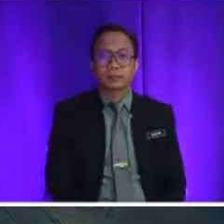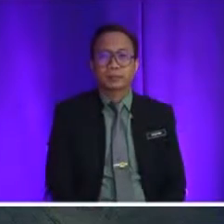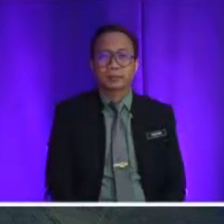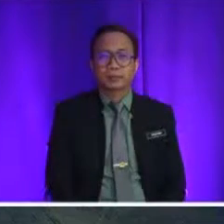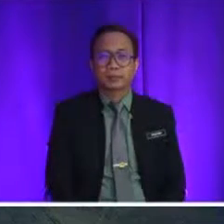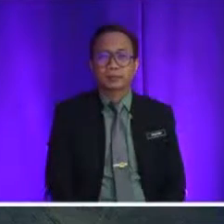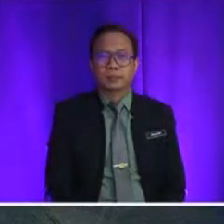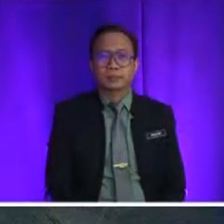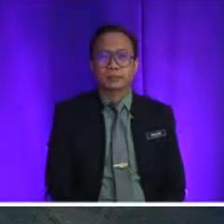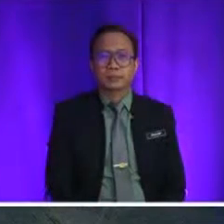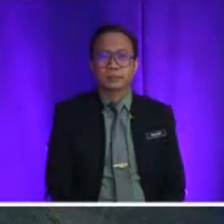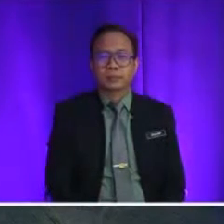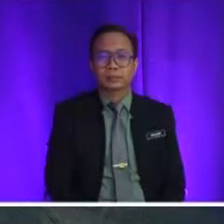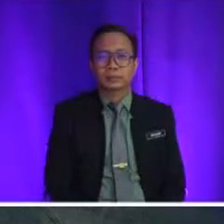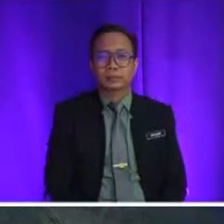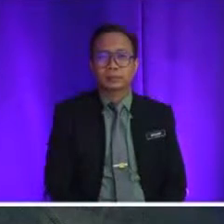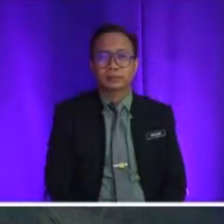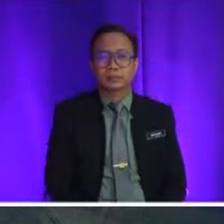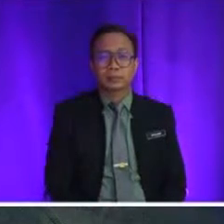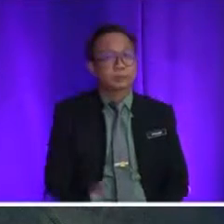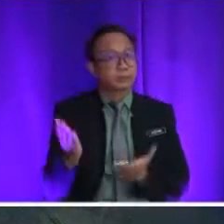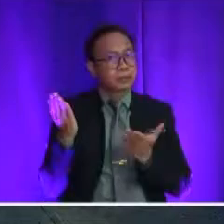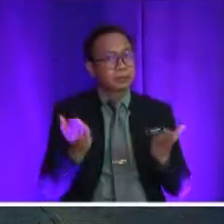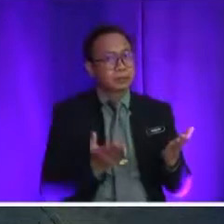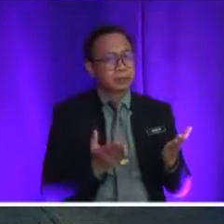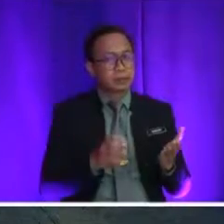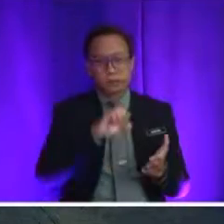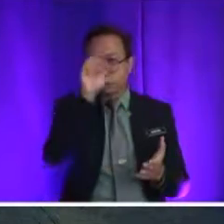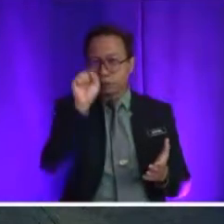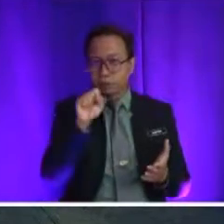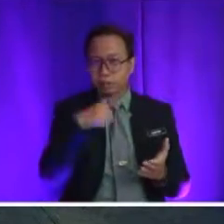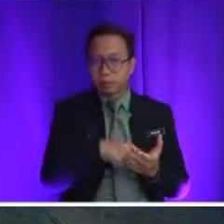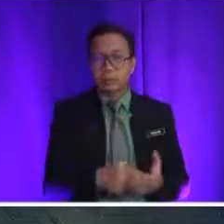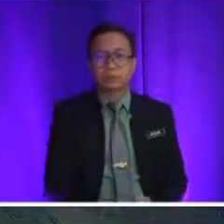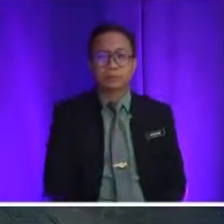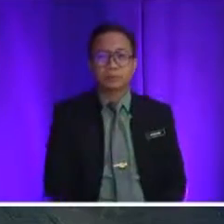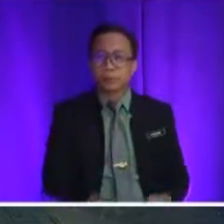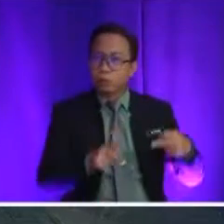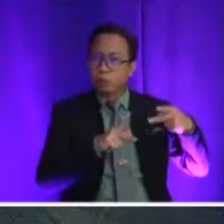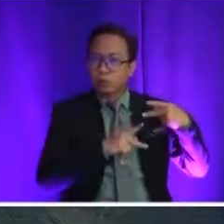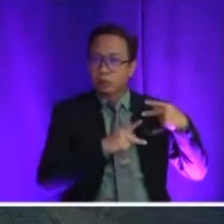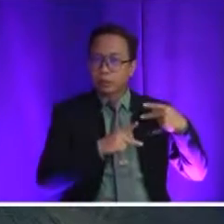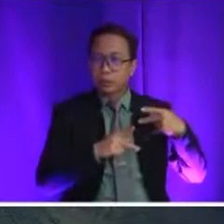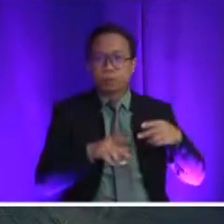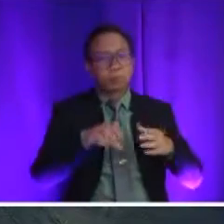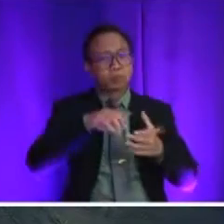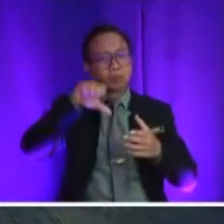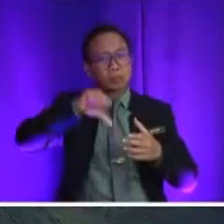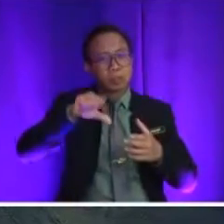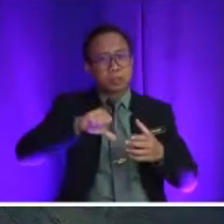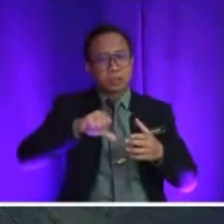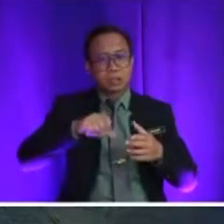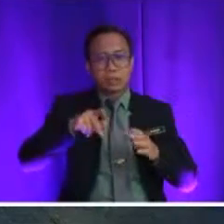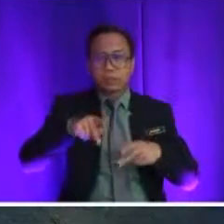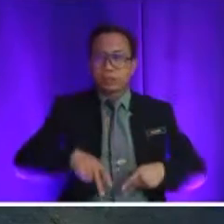Hai adisaputra lagi nak Cuba Oke silahkan untuk soalan ini kominis menjejaskan kehidupan seharian penduduk dengan